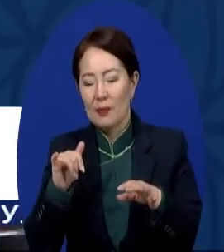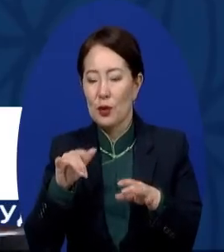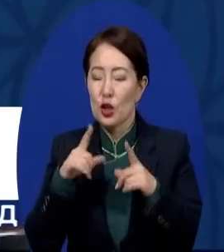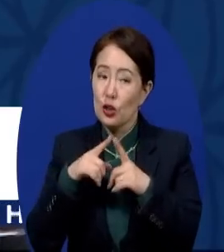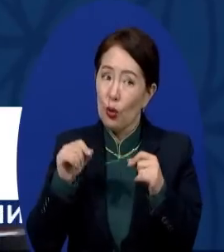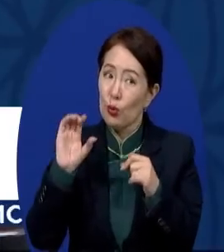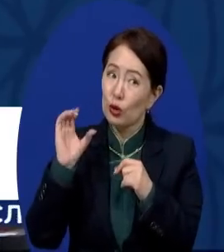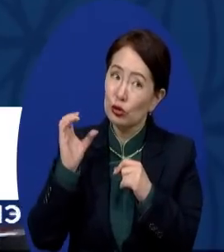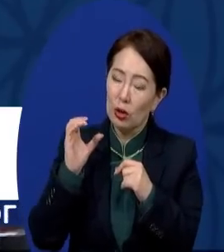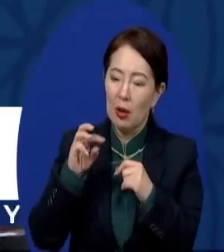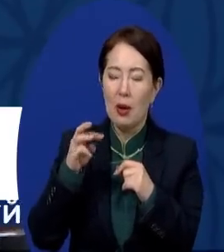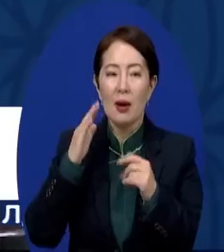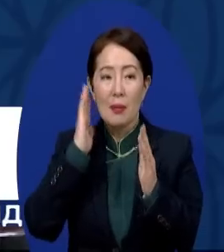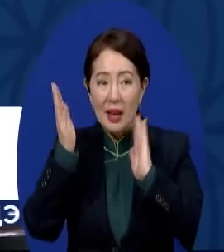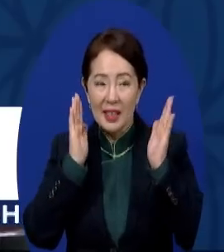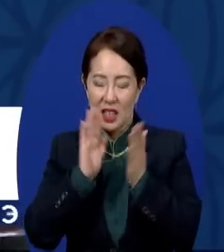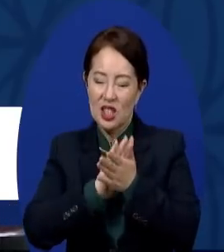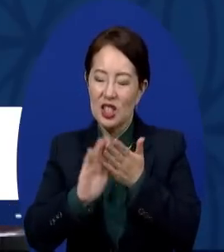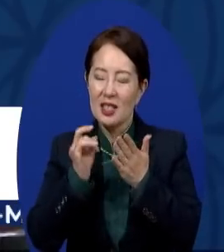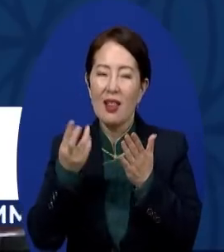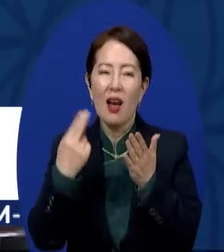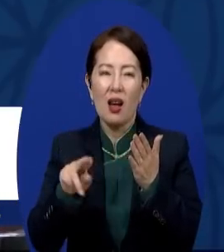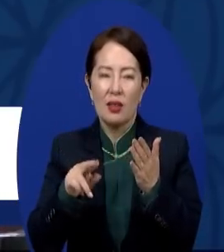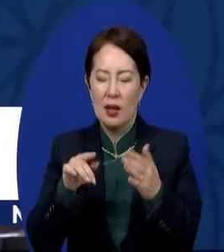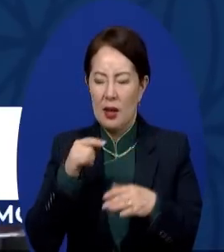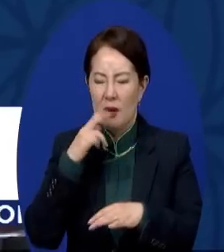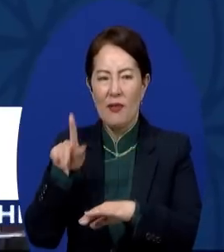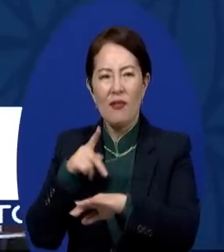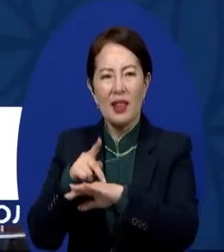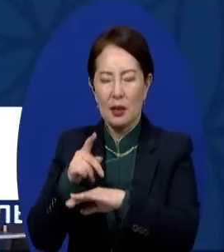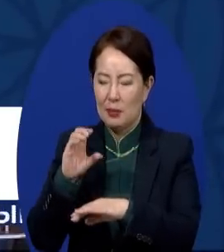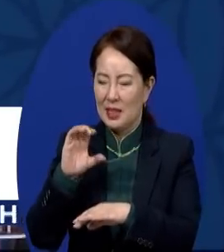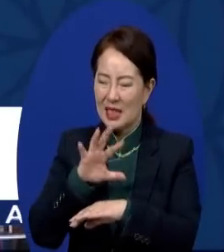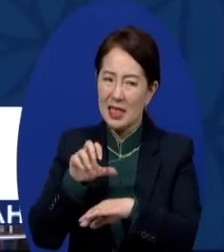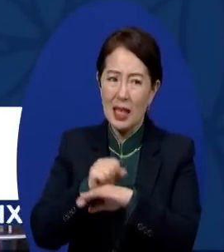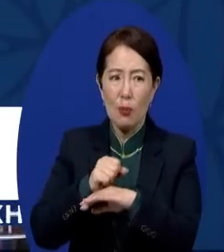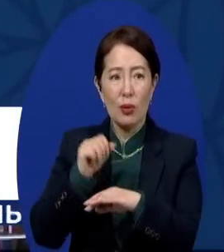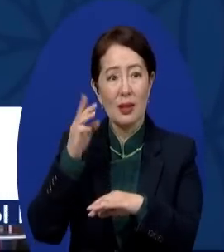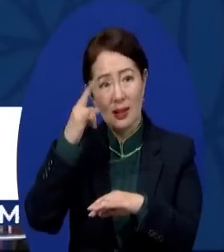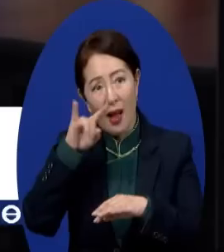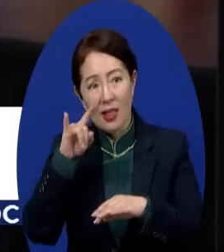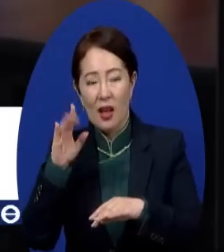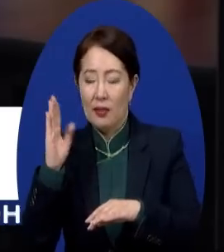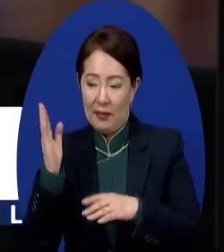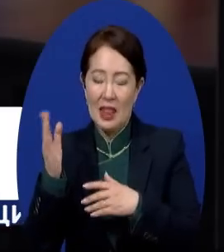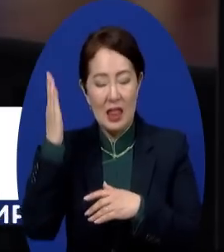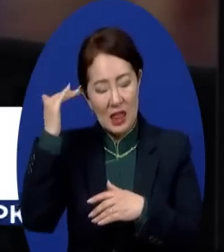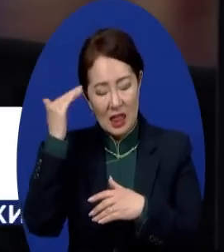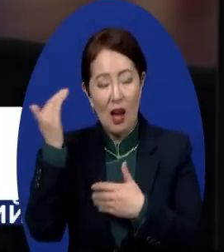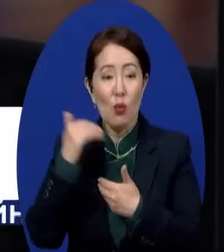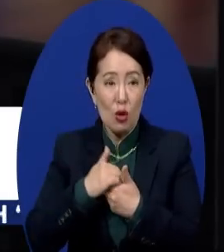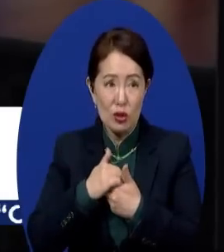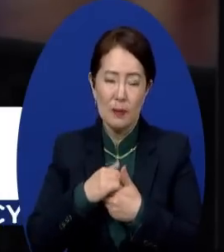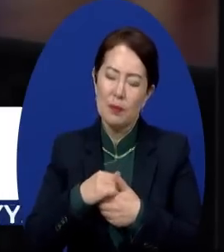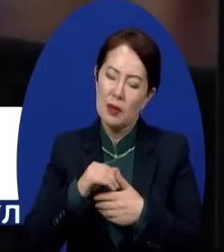Өмнөд Солонгос, Малайз, Шин Зеланд, Филиппин, Сингапур, Таиланд, Вьетнам зэрэг улсууд багтаж байна. Америкийн нэгдсэн улс номхон